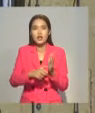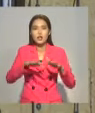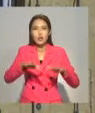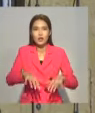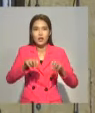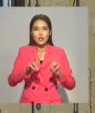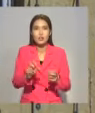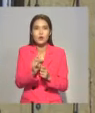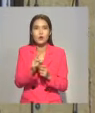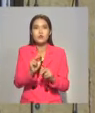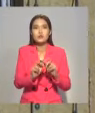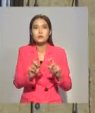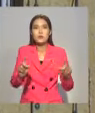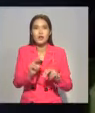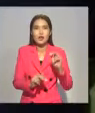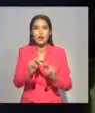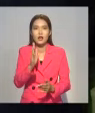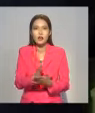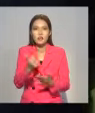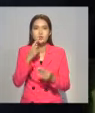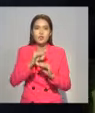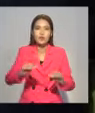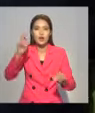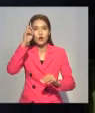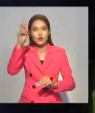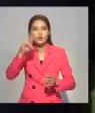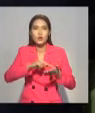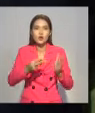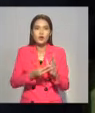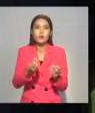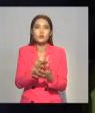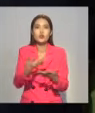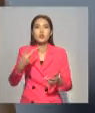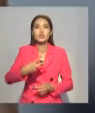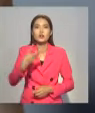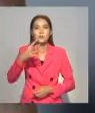11 мектеп салынып жатыр. Мұнымен қатар жайлы мектеп ұлттық жобасы аясында тағы 24